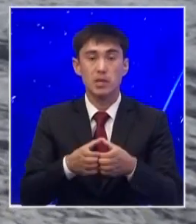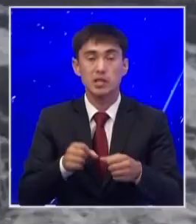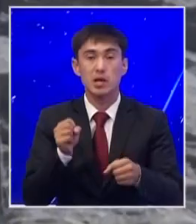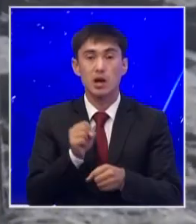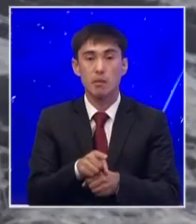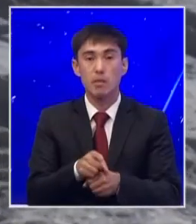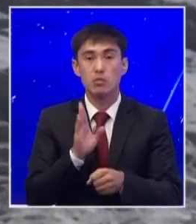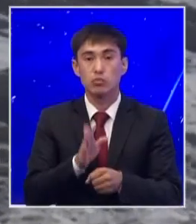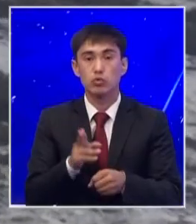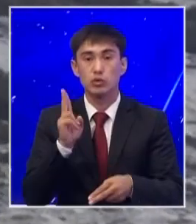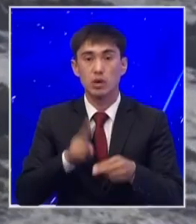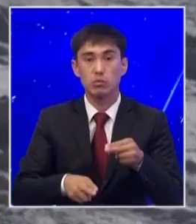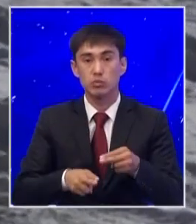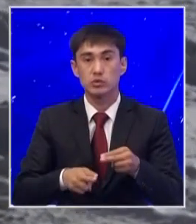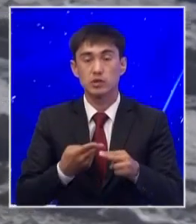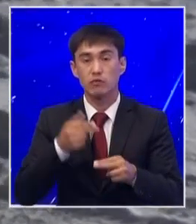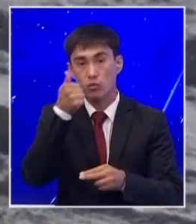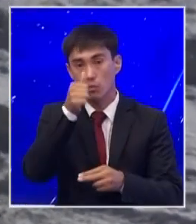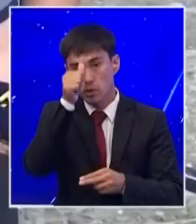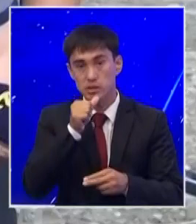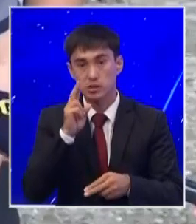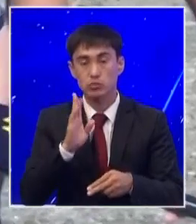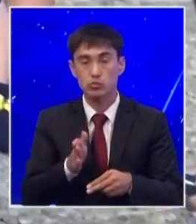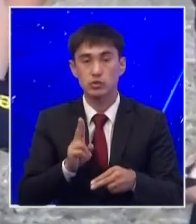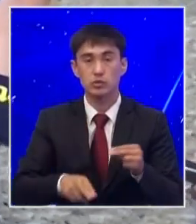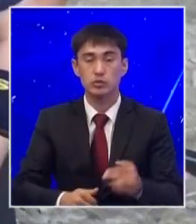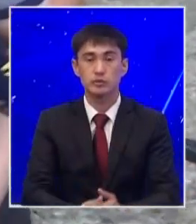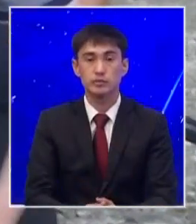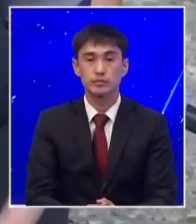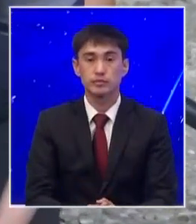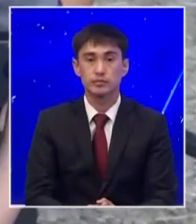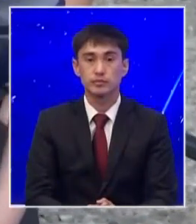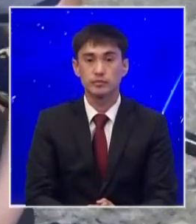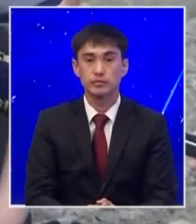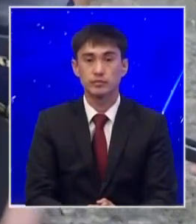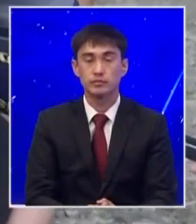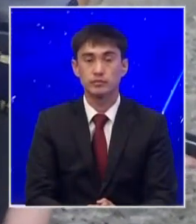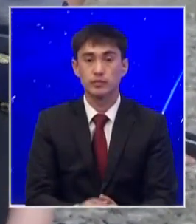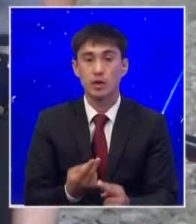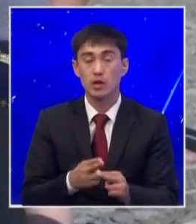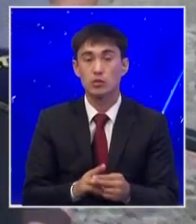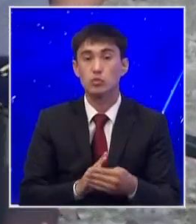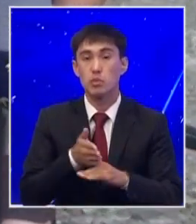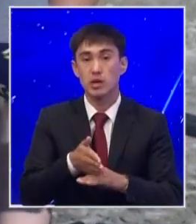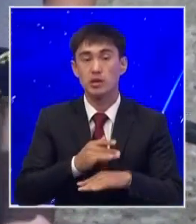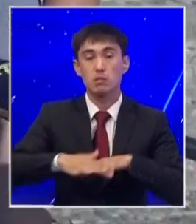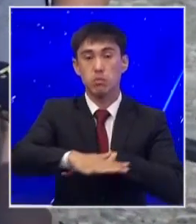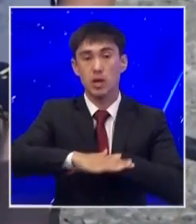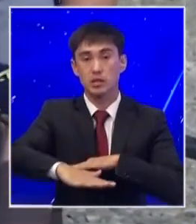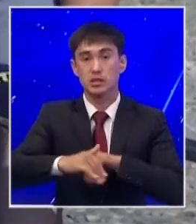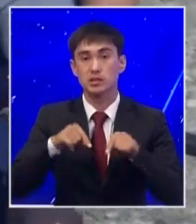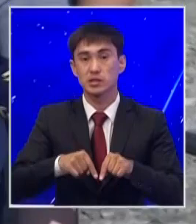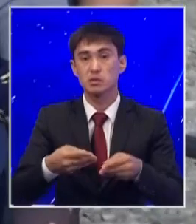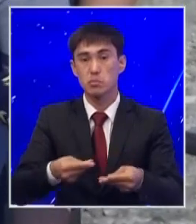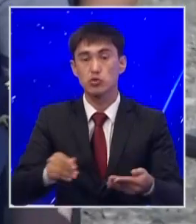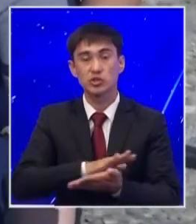все работы будут завершены к концу текущего месяца. Здесь у нас будет плавный переход. Это уже пляж. Весь